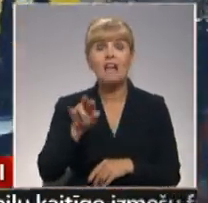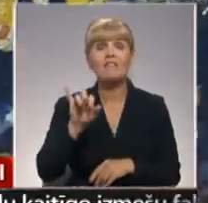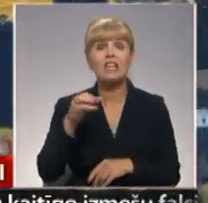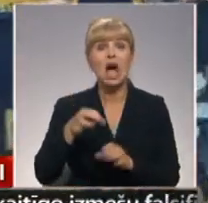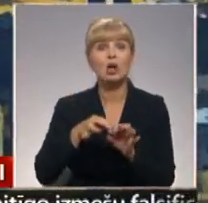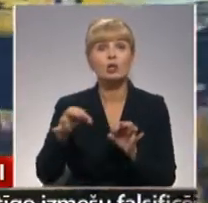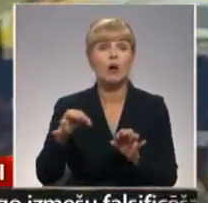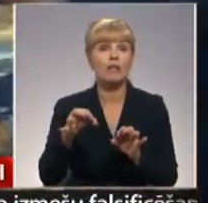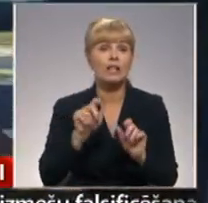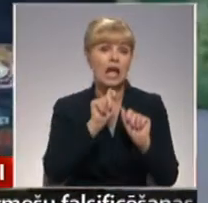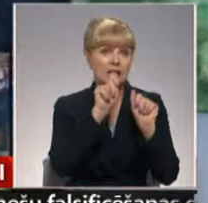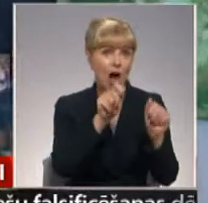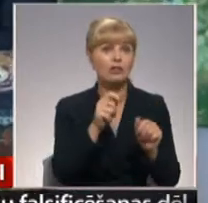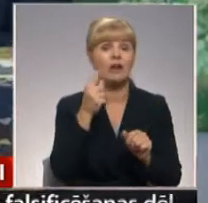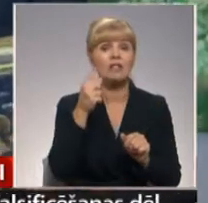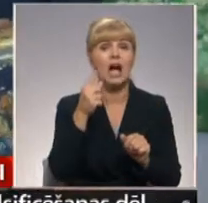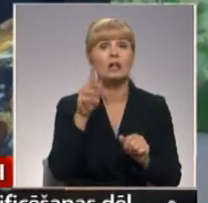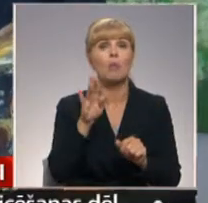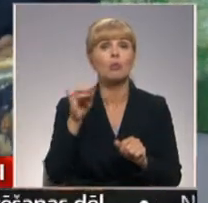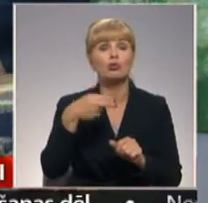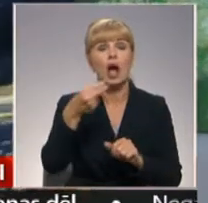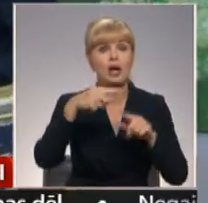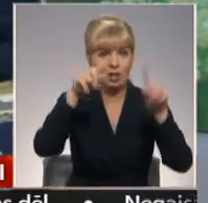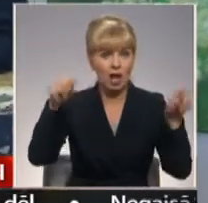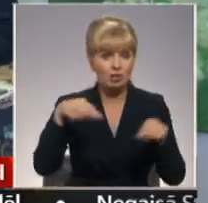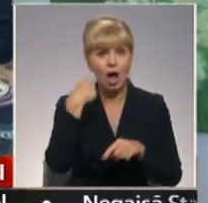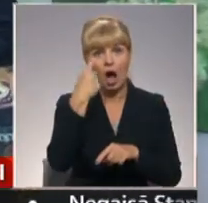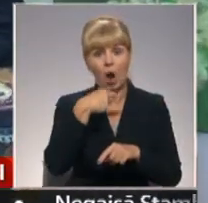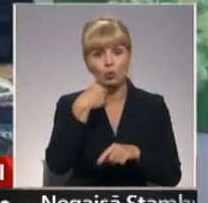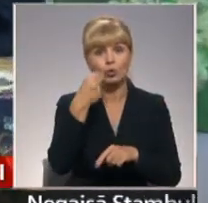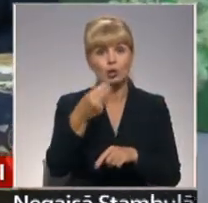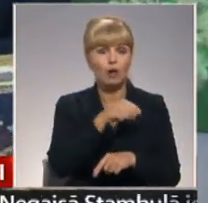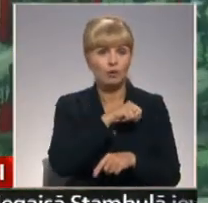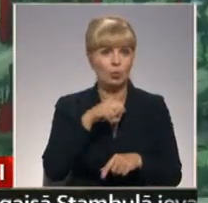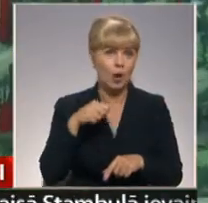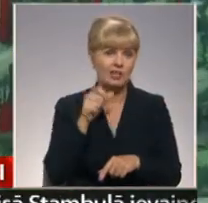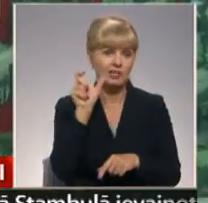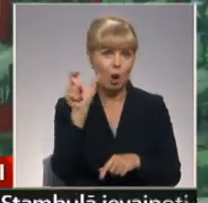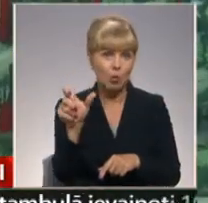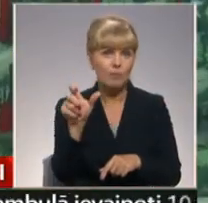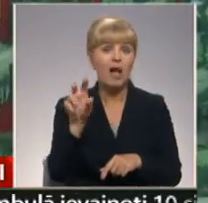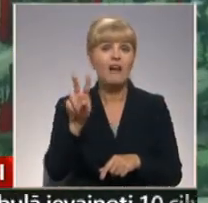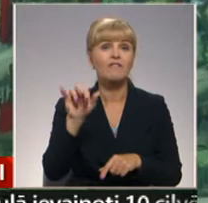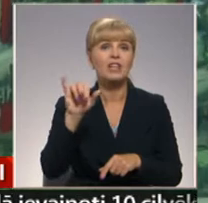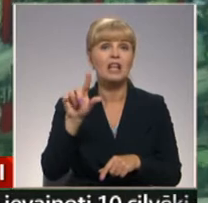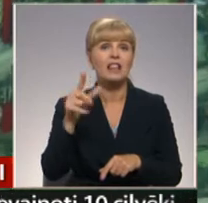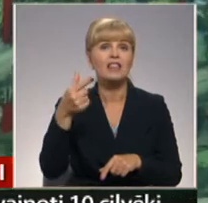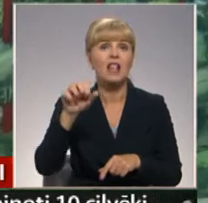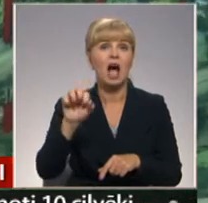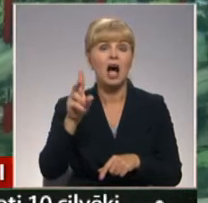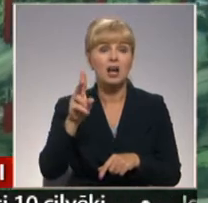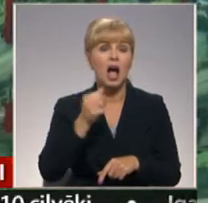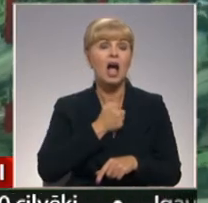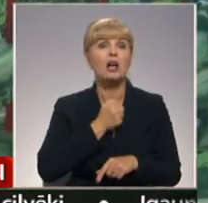kā dāvinājums pasniegta vienīgā Valda Buša glezna, kam autors pats devis nosaukumu Viļaka. Šī glezna Katoļu baznīcas